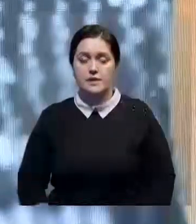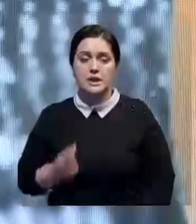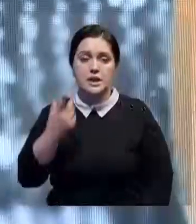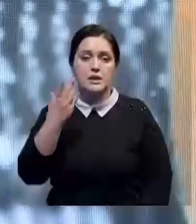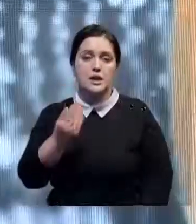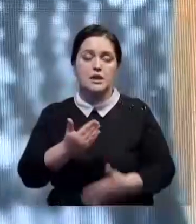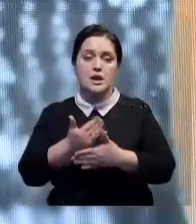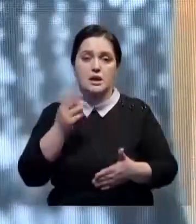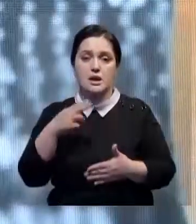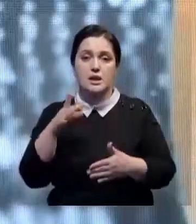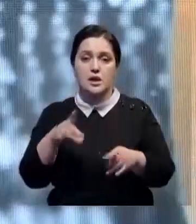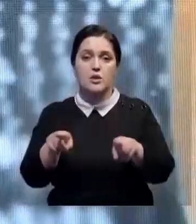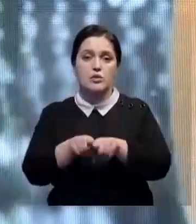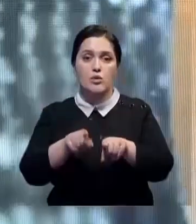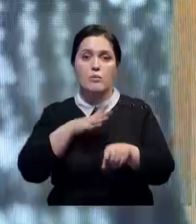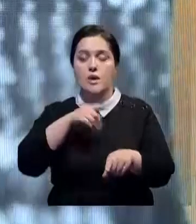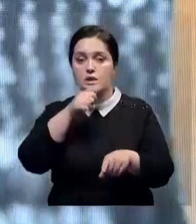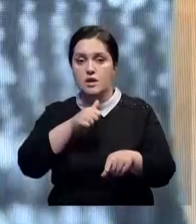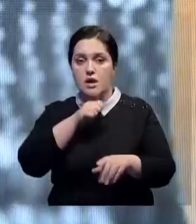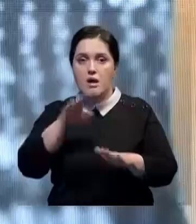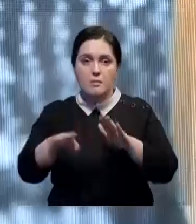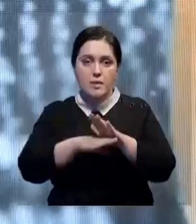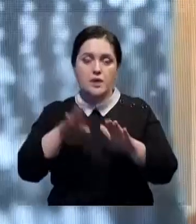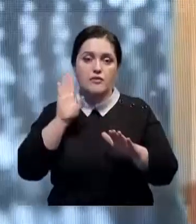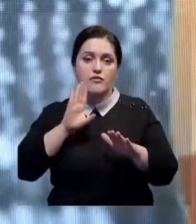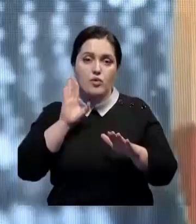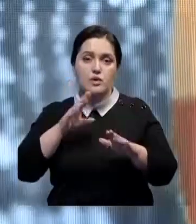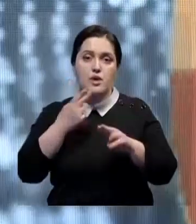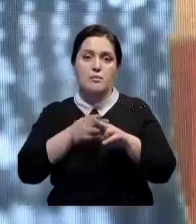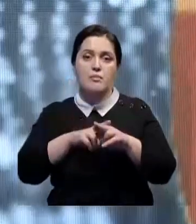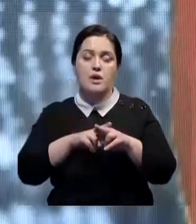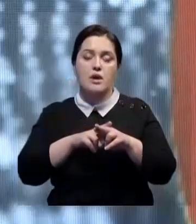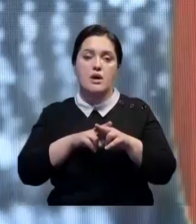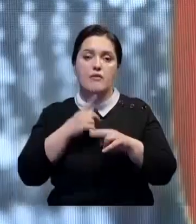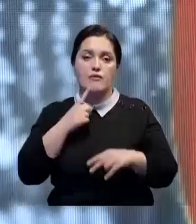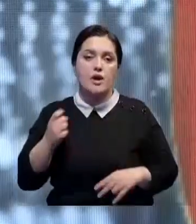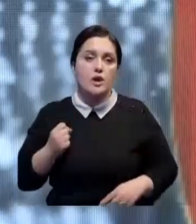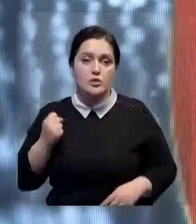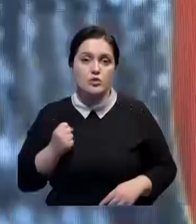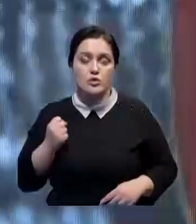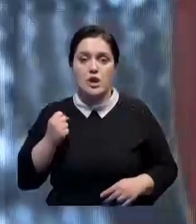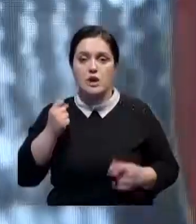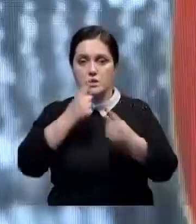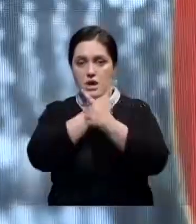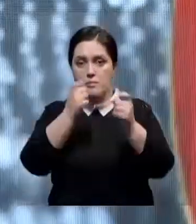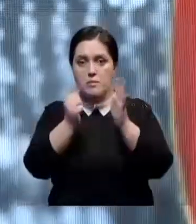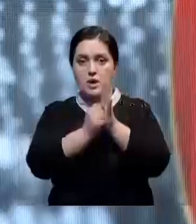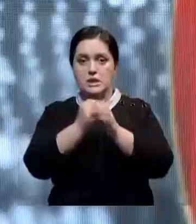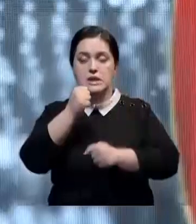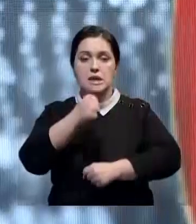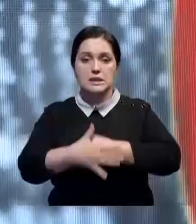Несколько дней назад КНДР также провела испытание системы подводного стратегического вооружения. Соответствующее сообщение